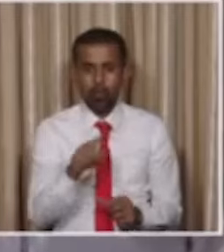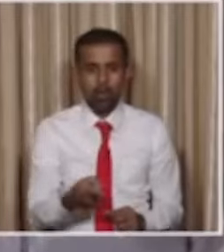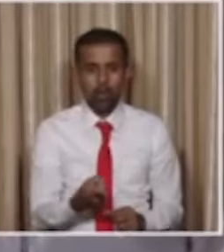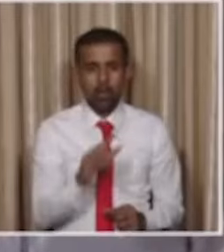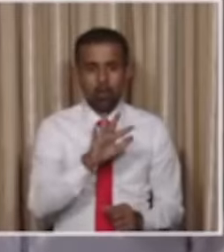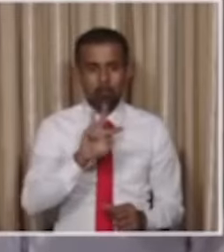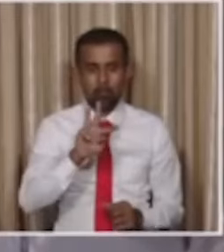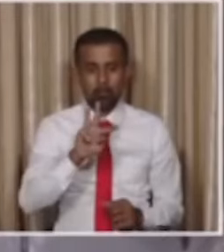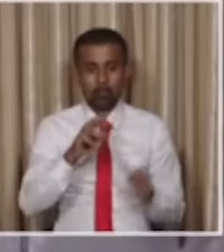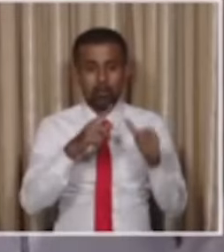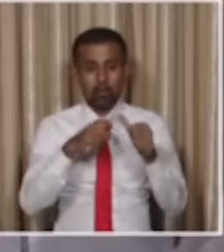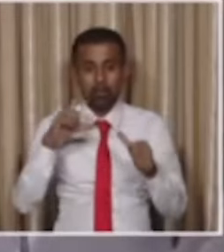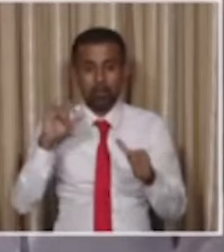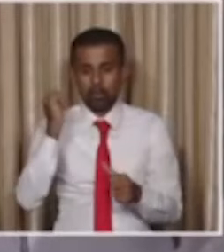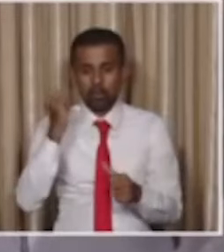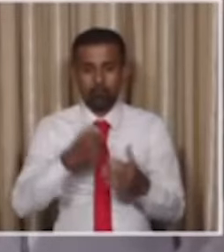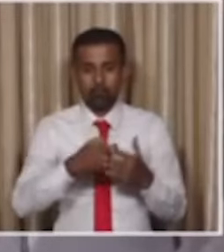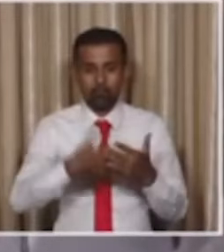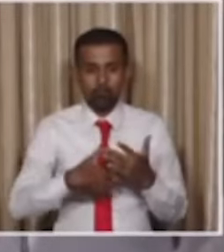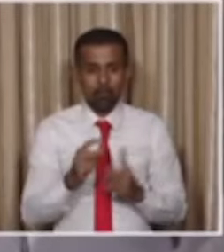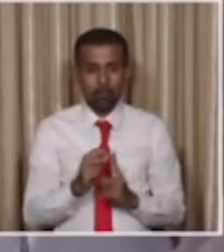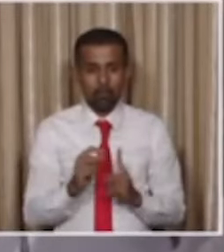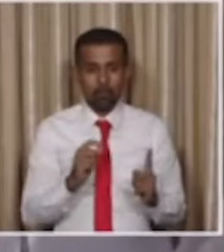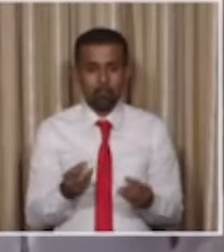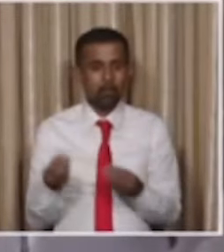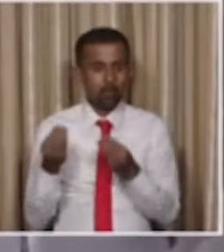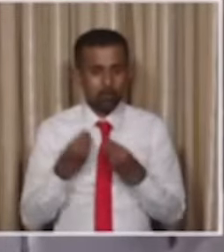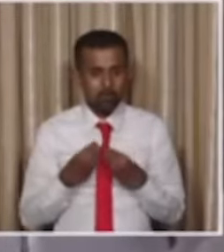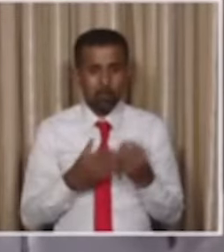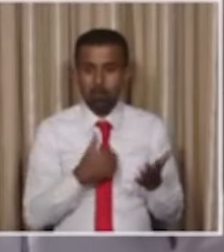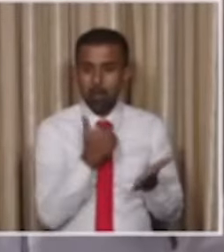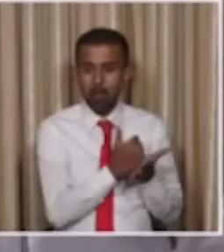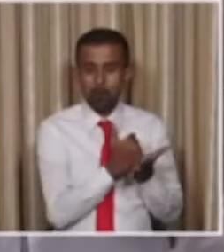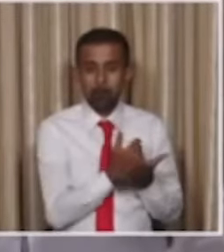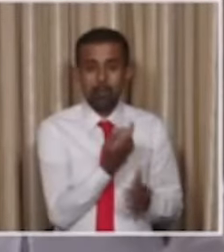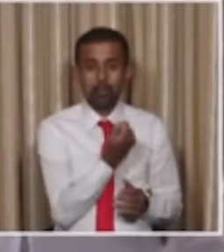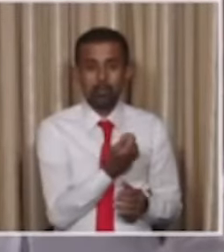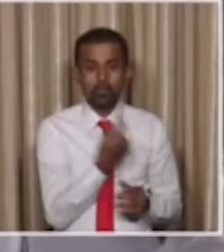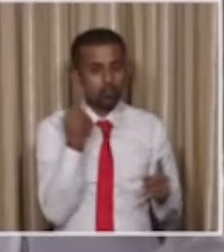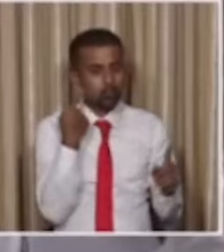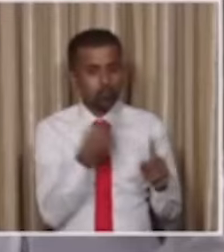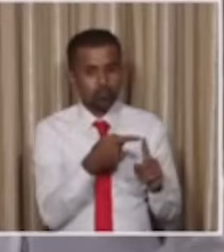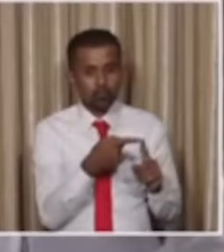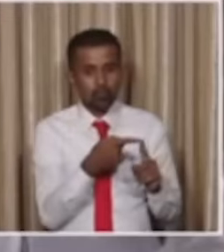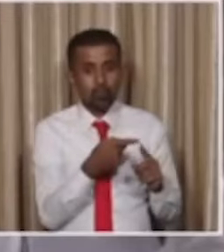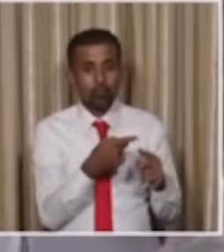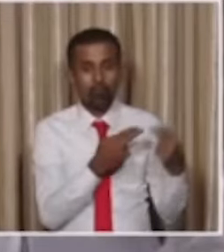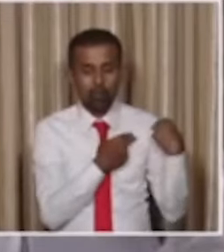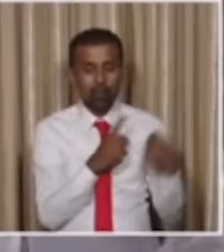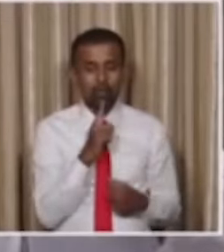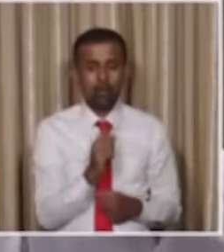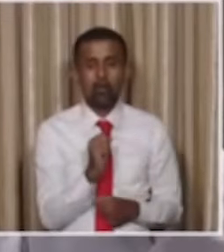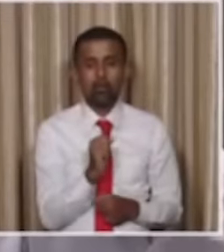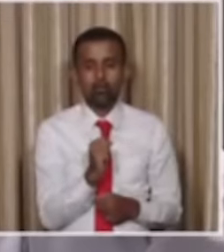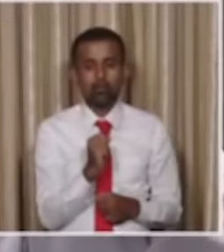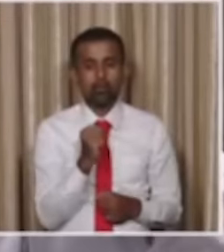153 විගණකාධිපතිවරයාගේ වාර්තාව පාර්ලිමේන්තුව ලබා ගන්නා විට මහ බැංකුවේ මුදල් වලට සම්බන්ධව අපි වග කියන්නේ කෙසේද කියන